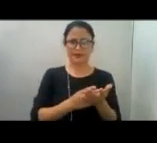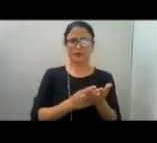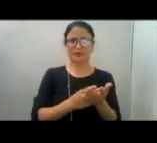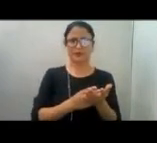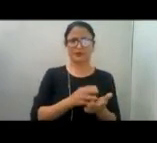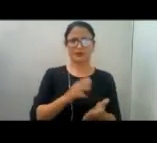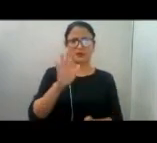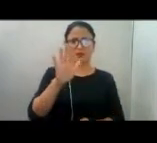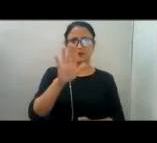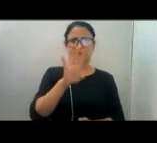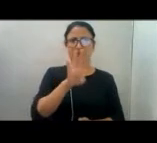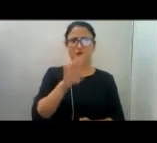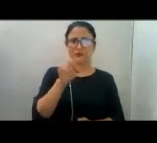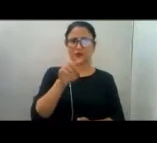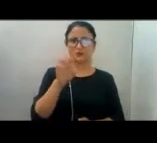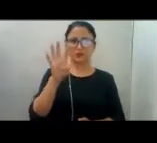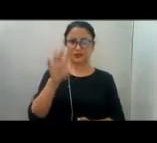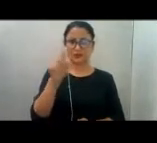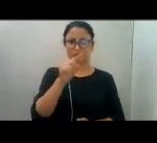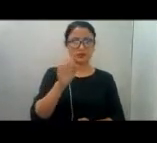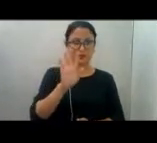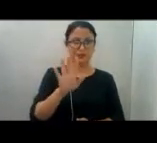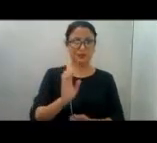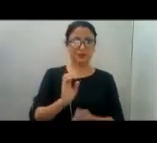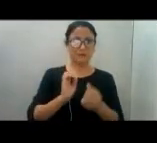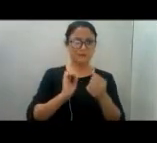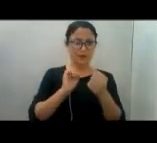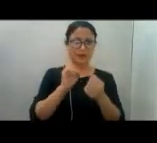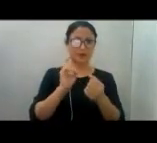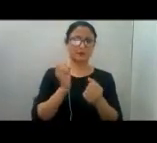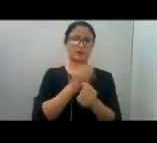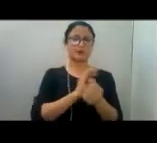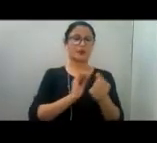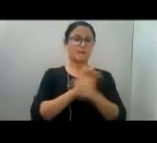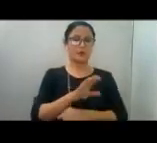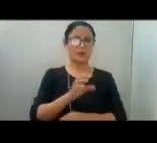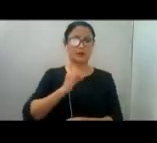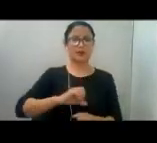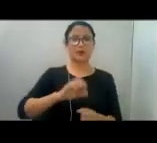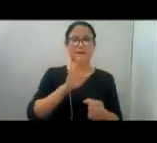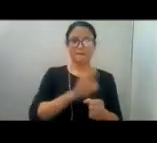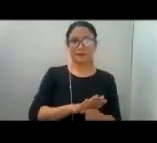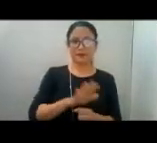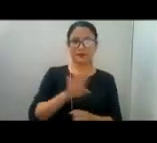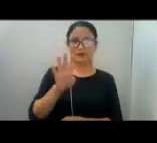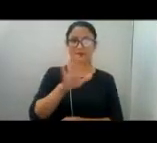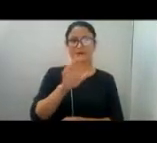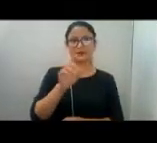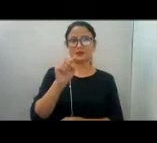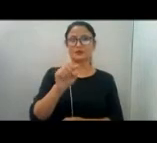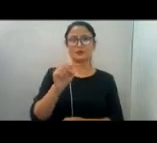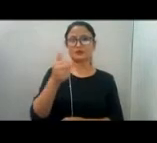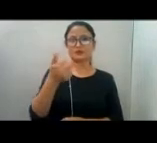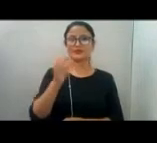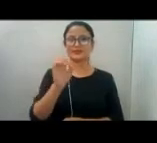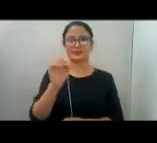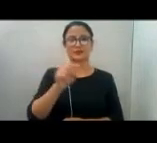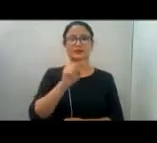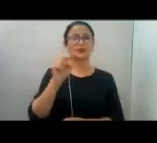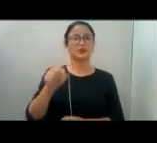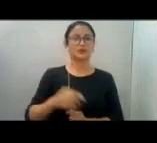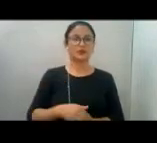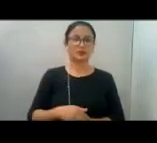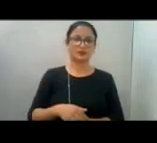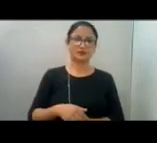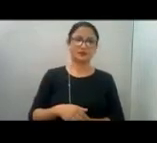54.4% देखिन्छ. एकभन्दा बढी पीडक भएको एउटै मतलब अब श्रीमानले पनि सास ससुराले पनि अथवा